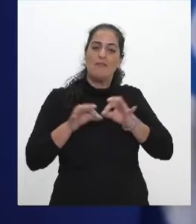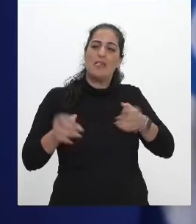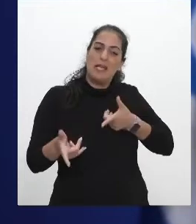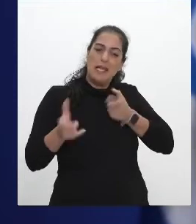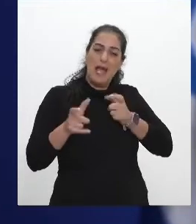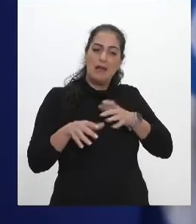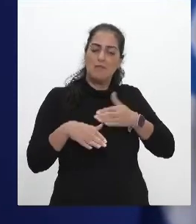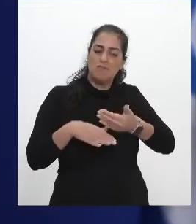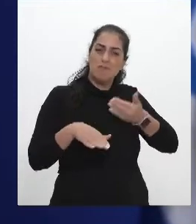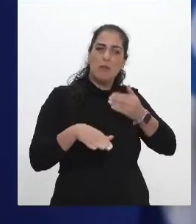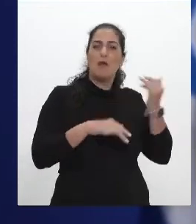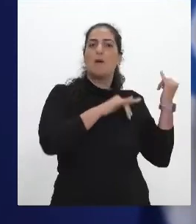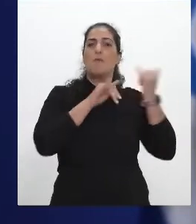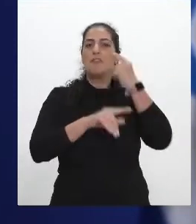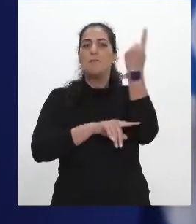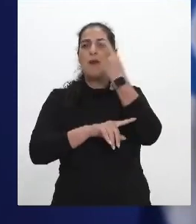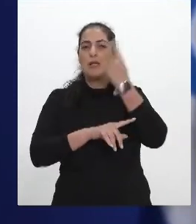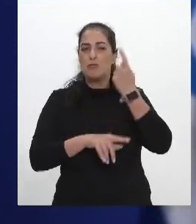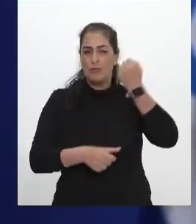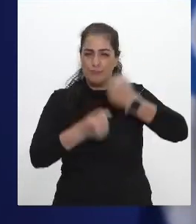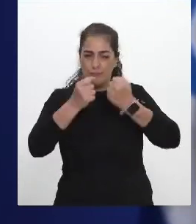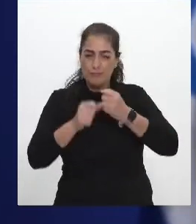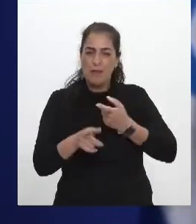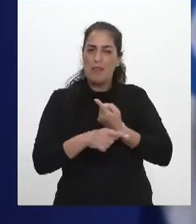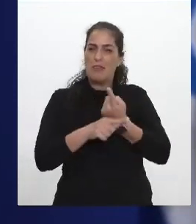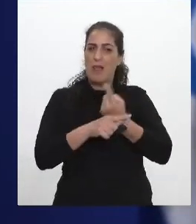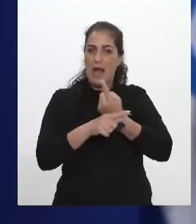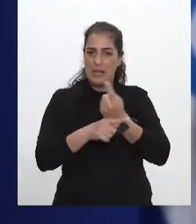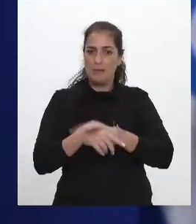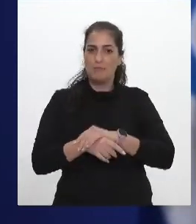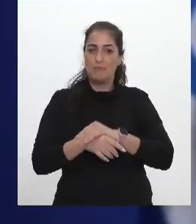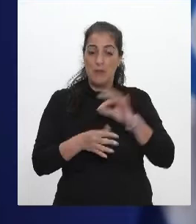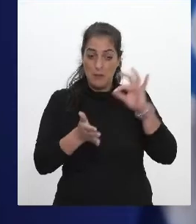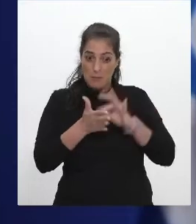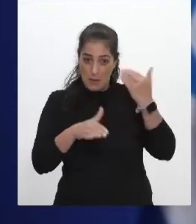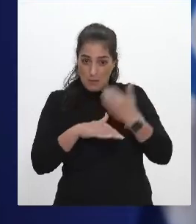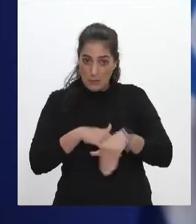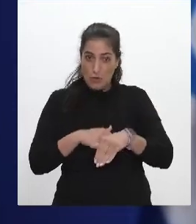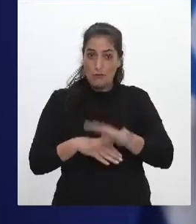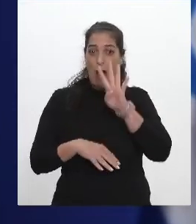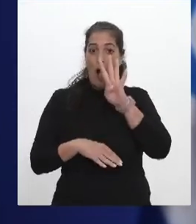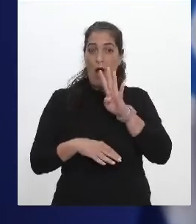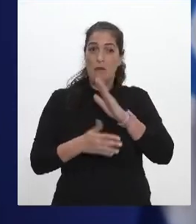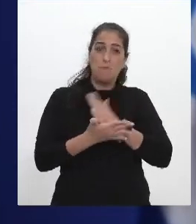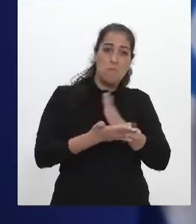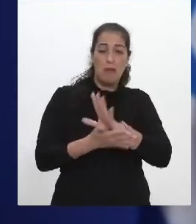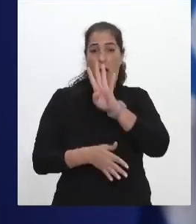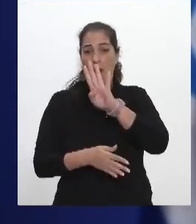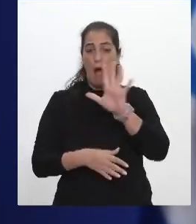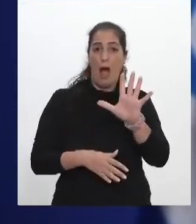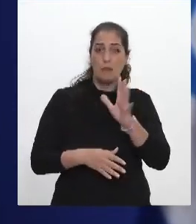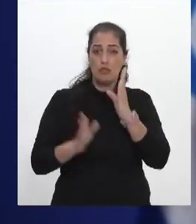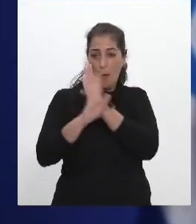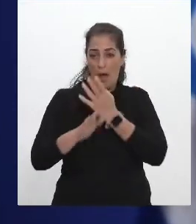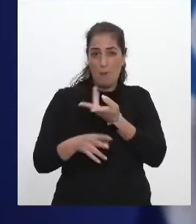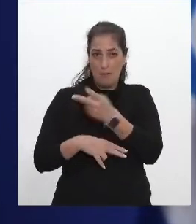של מסוקי קרב וטנקים לעבר המבנה והמרחב בסופו של אותו אירוע כארבעה מ בין ארבעה לחמישה מחבלים